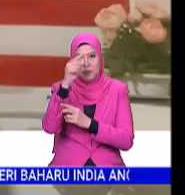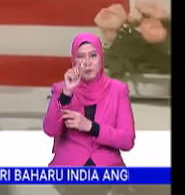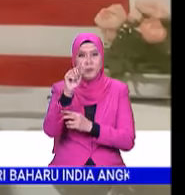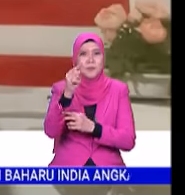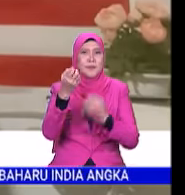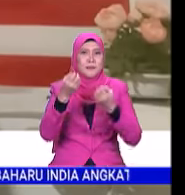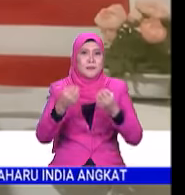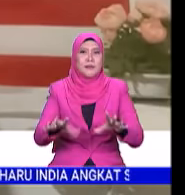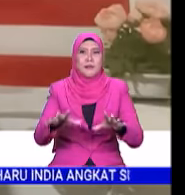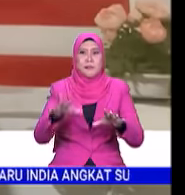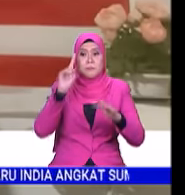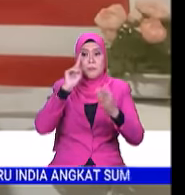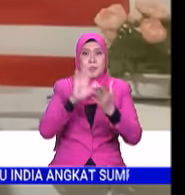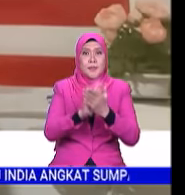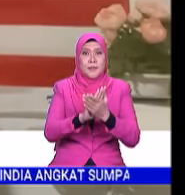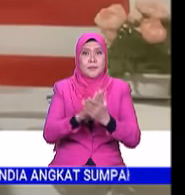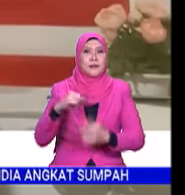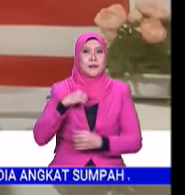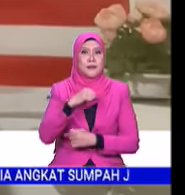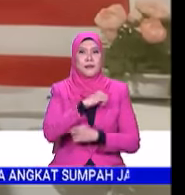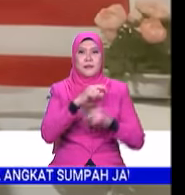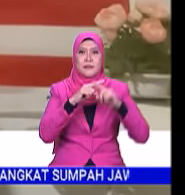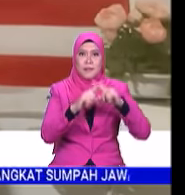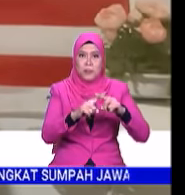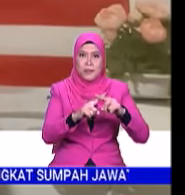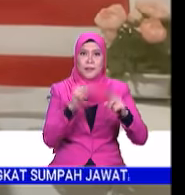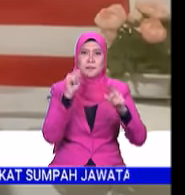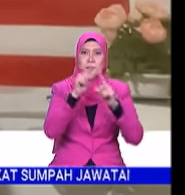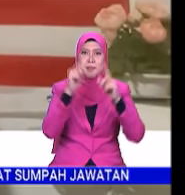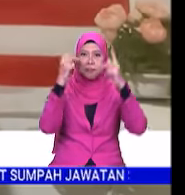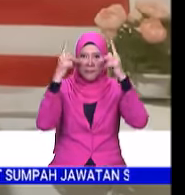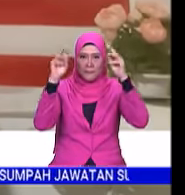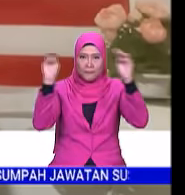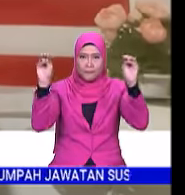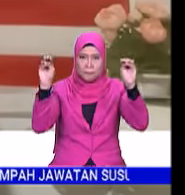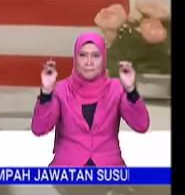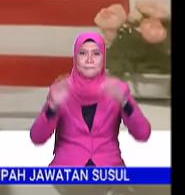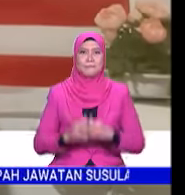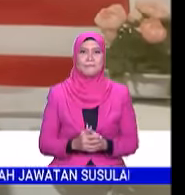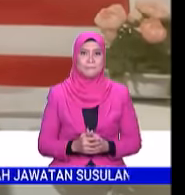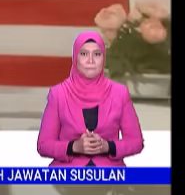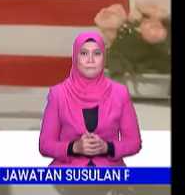hilangnya kepercayaan ahli Dewan kepada Yang Amat Berhormat Perdana Menteri.